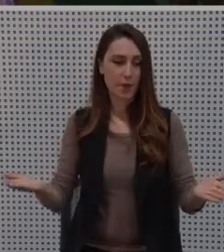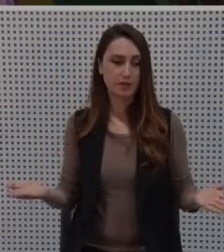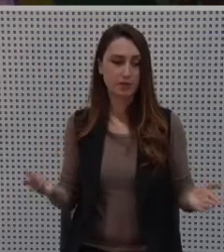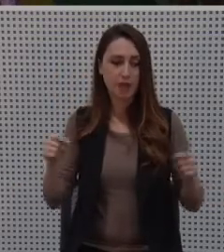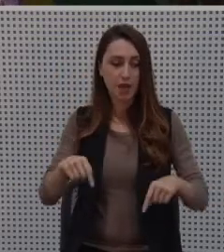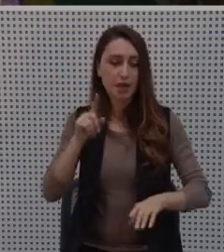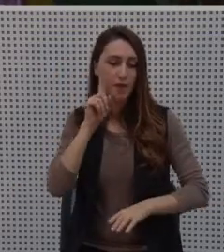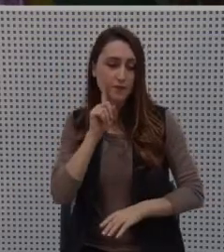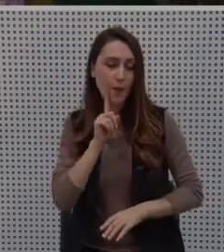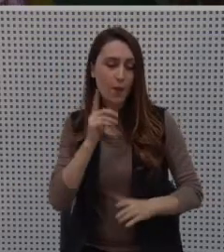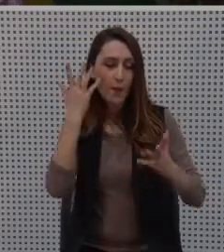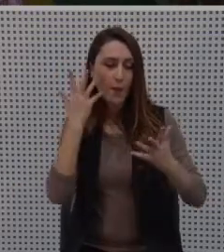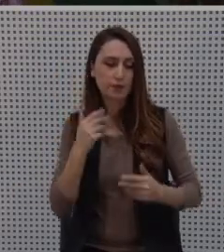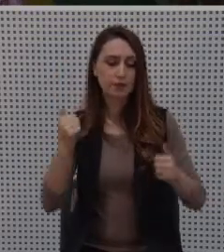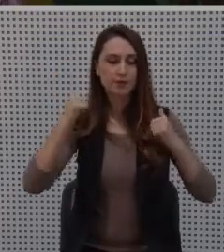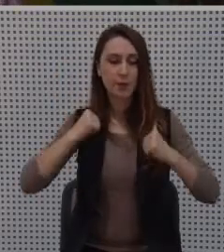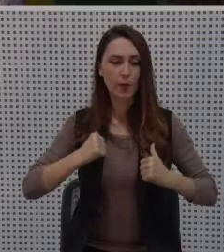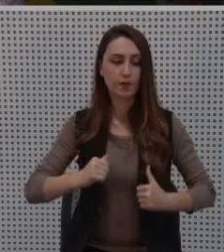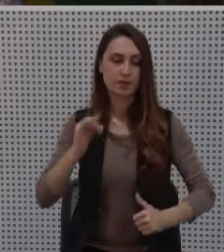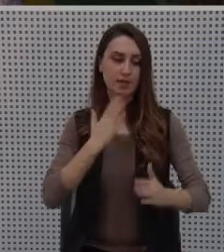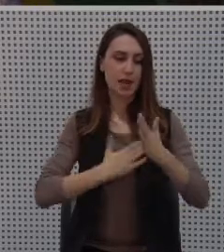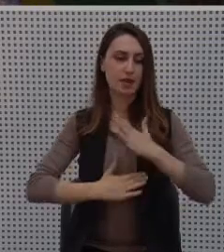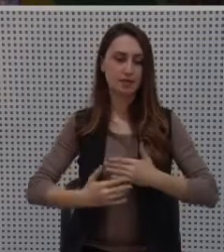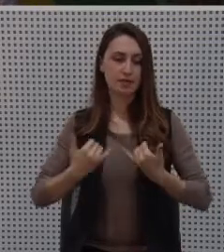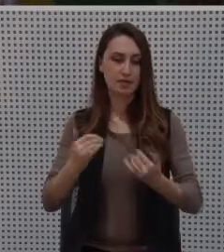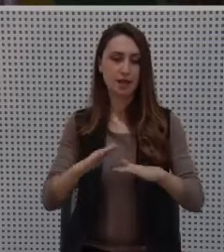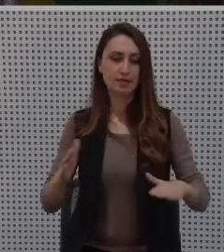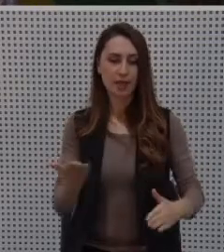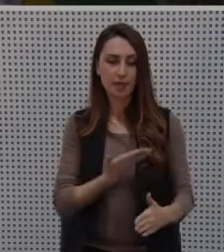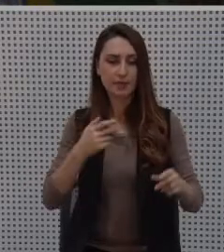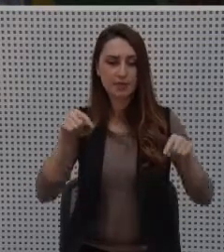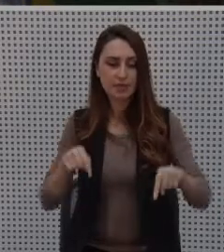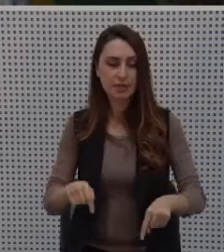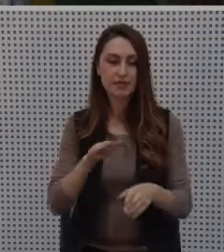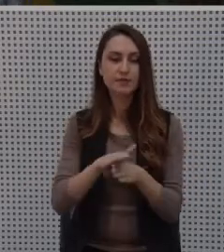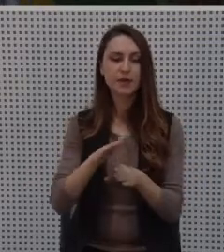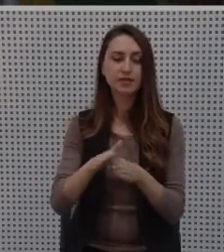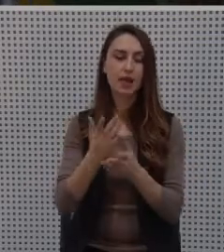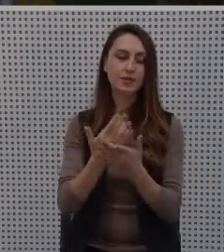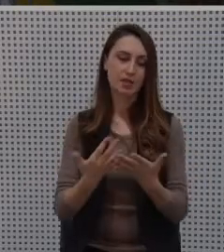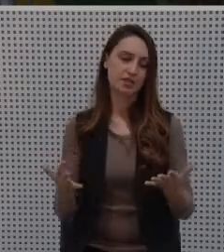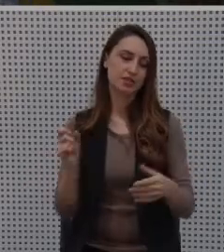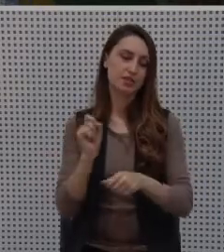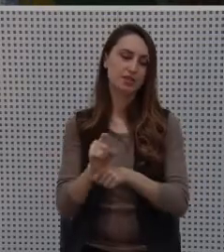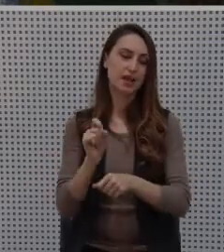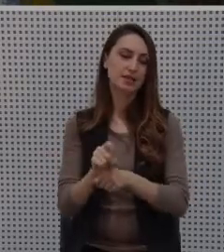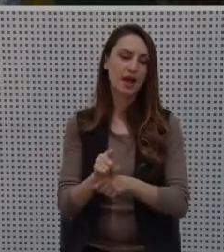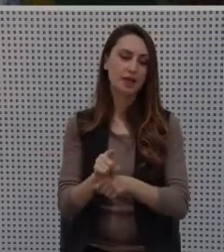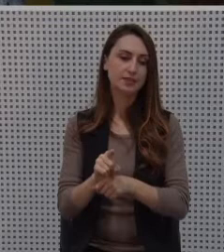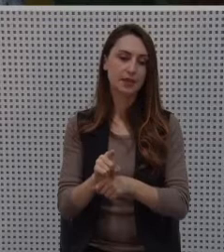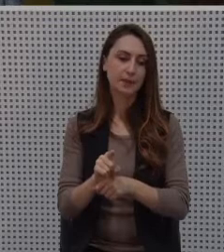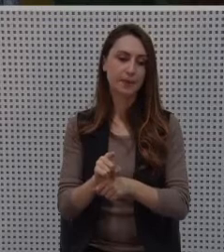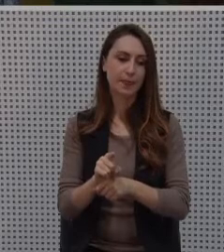комнате. Это зона комфорта, спокойствия, радости для детей. Мы здесь выполняем и различные